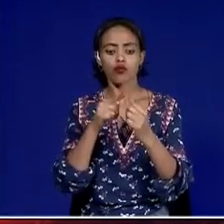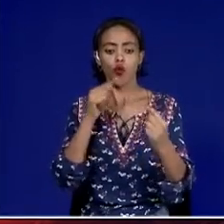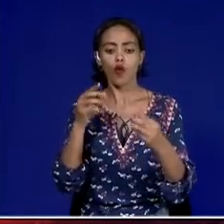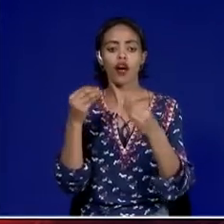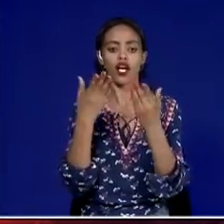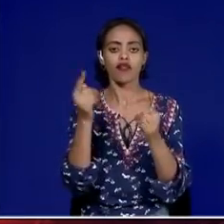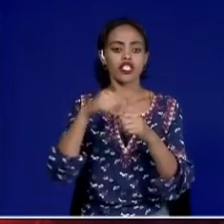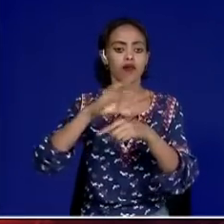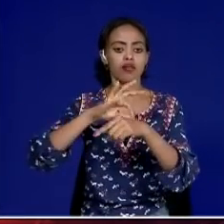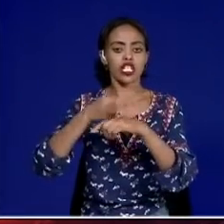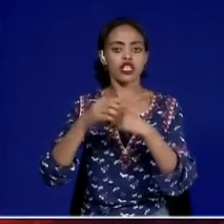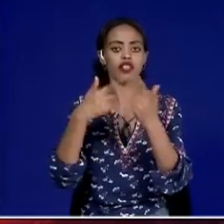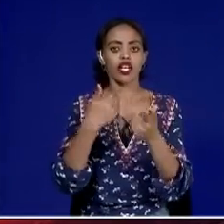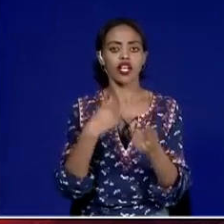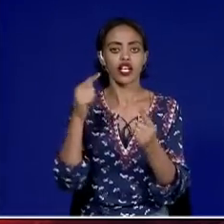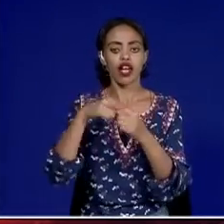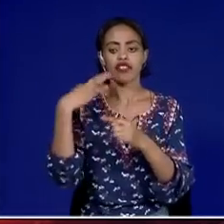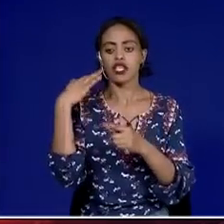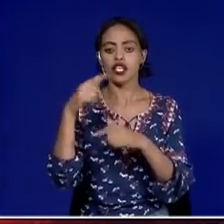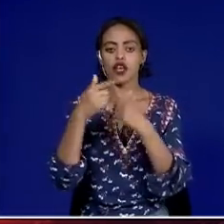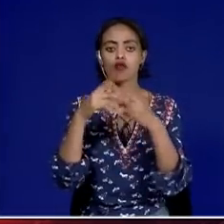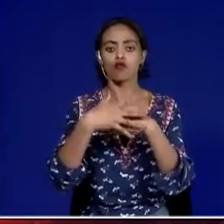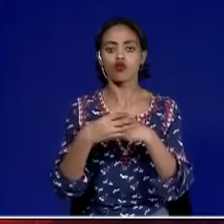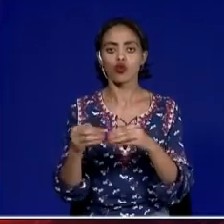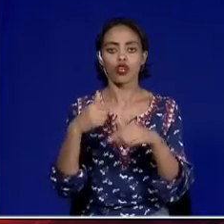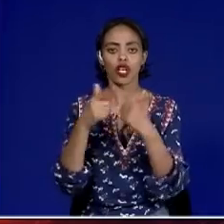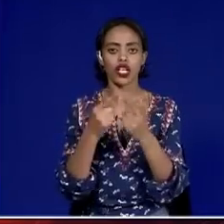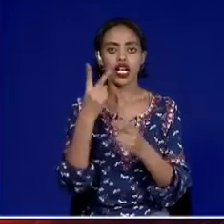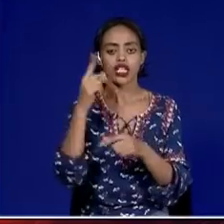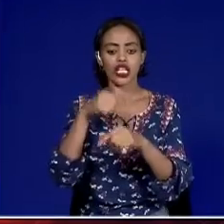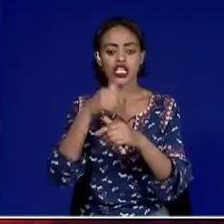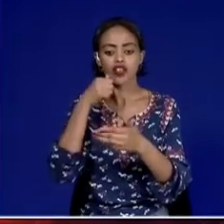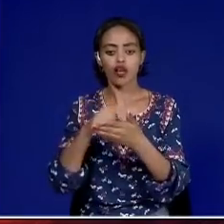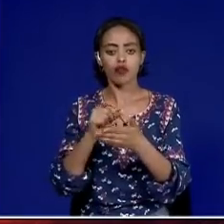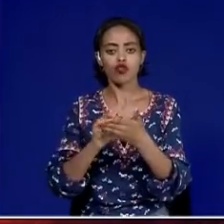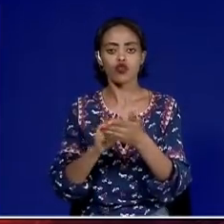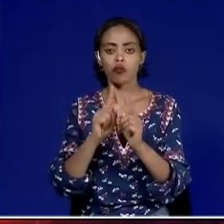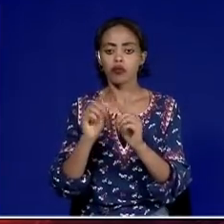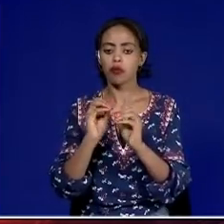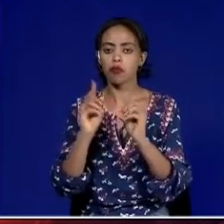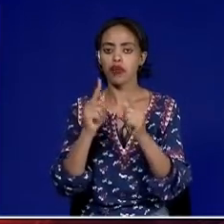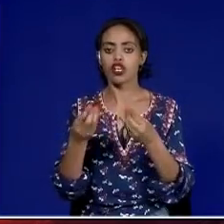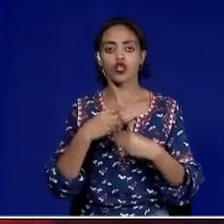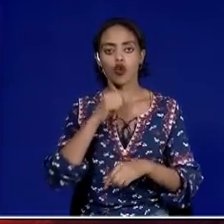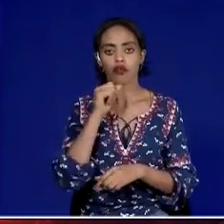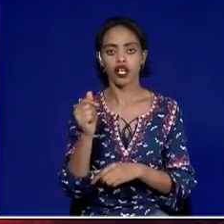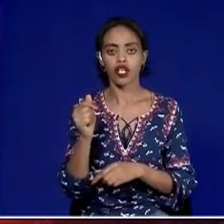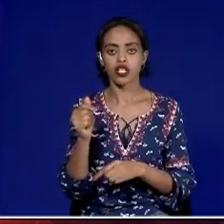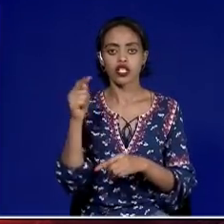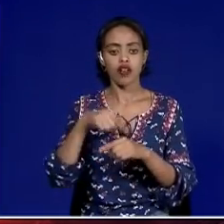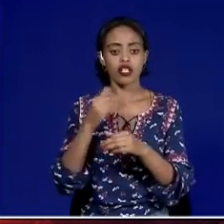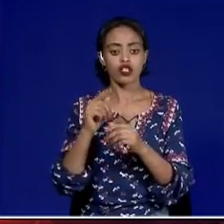كويلنا مزاجاجا بيت بنا فتعنا ون خيدنا طعنا ون ياو كلتك زي دبدابي صحيفو من ملاش توهبنا نغير يلن شاوش خالك شكل كلت